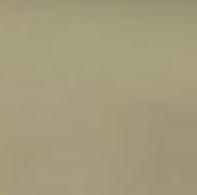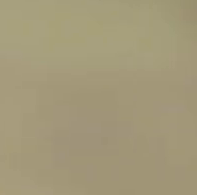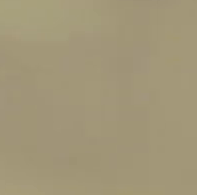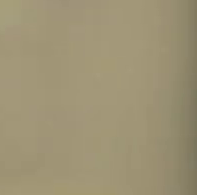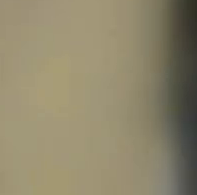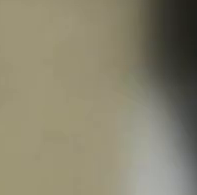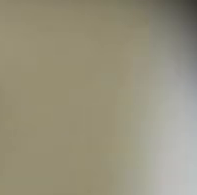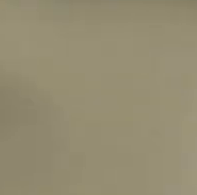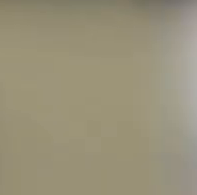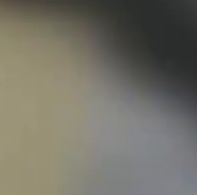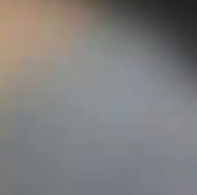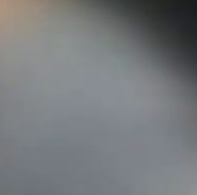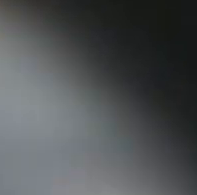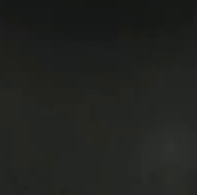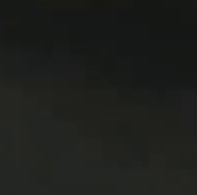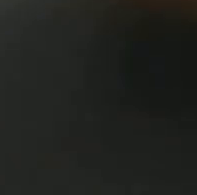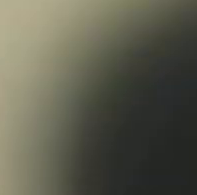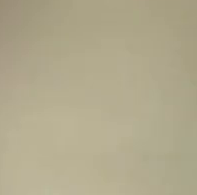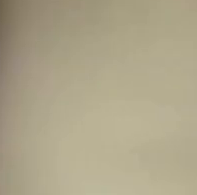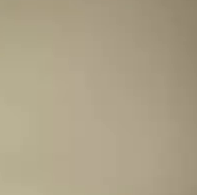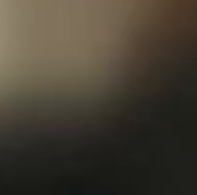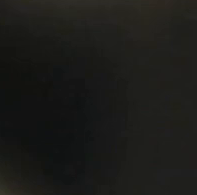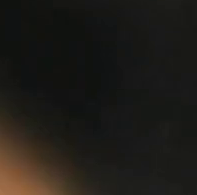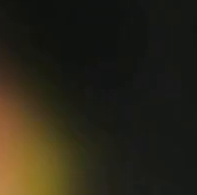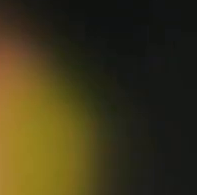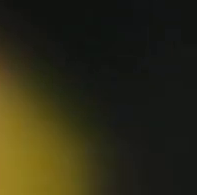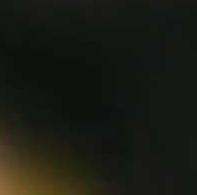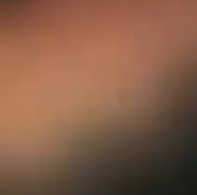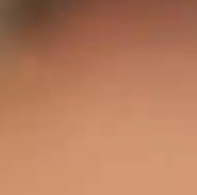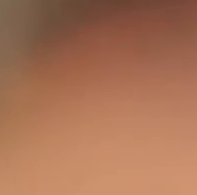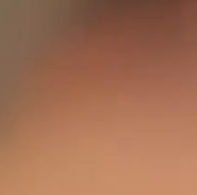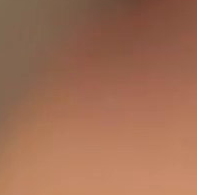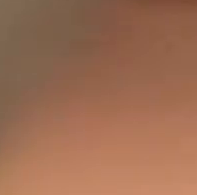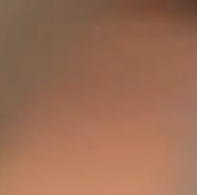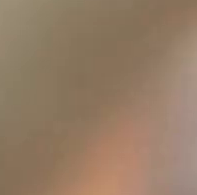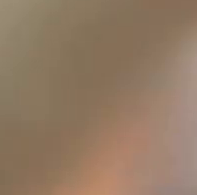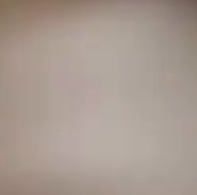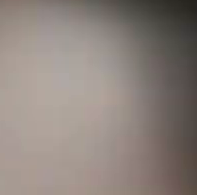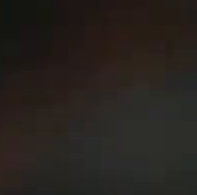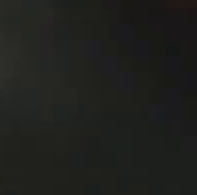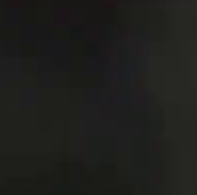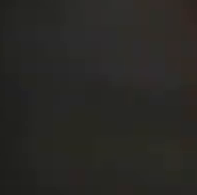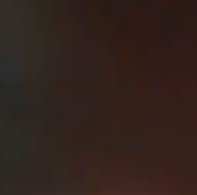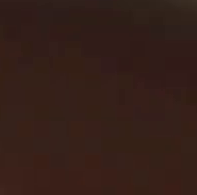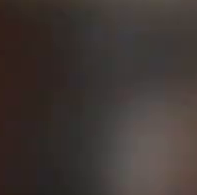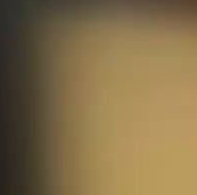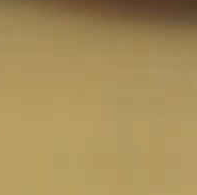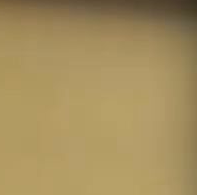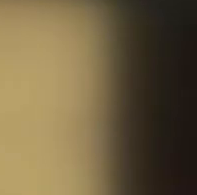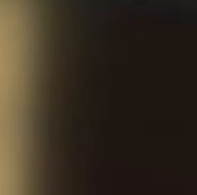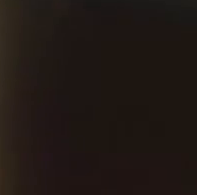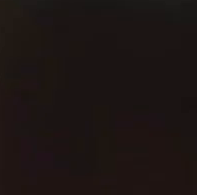මීට විරෝධය පළ කරමින් විපක්ෂයේ මන්ත්‍රීවරුන් විරෝධතා පූරෝදරගෙන පාර්ලිමේන්තු සභාගර්භයට පැමිණ විරෝධතාවේ නිරත